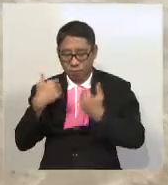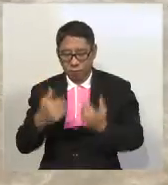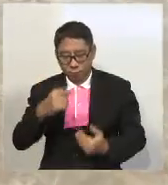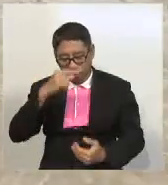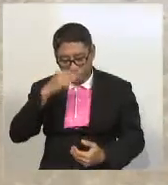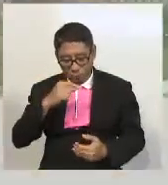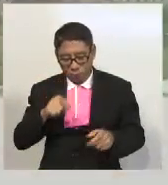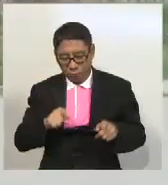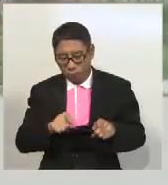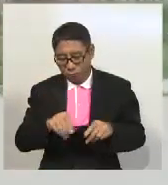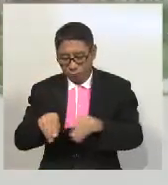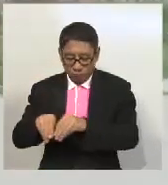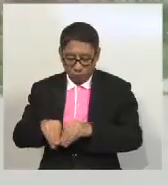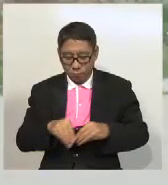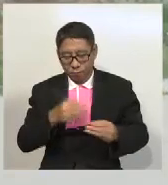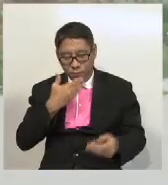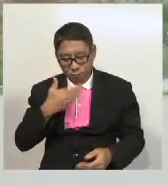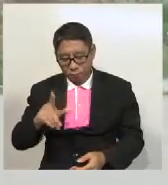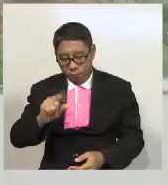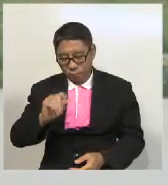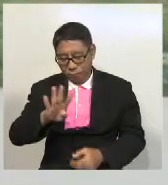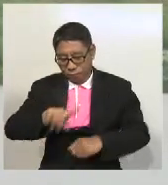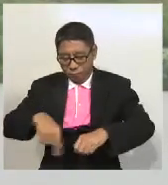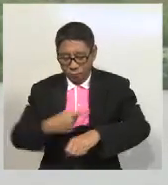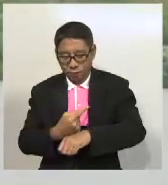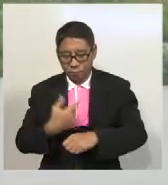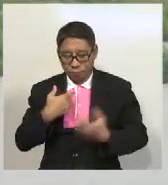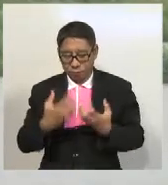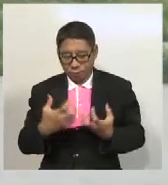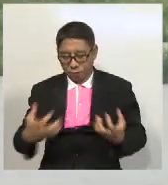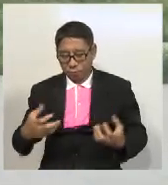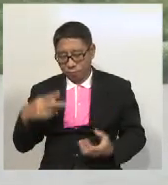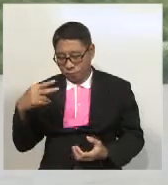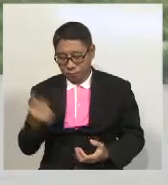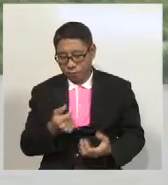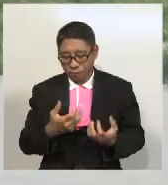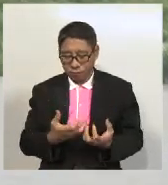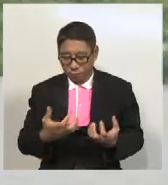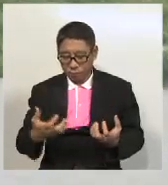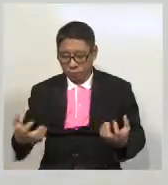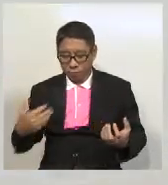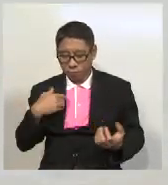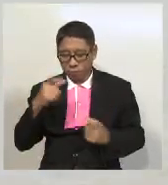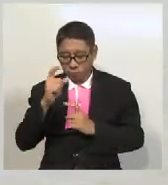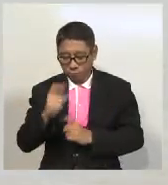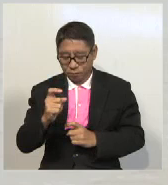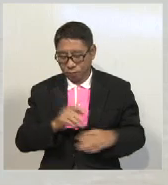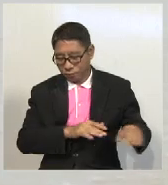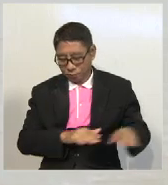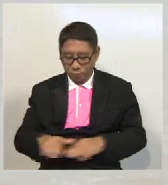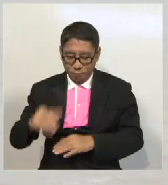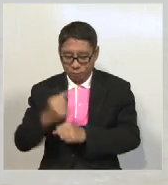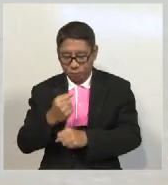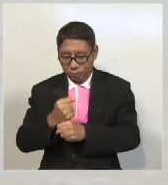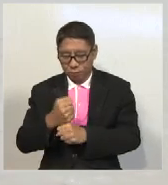ยอย่างใกล้ชิดตลอด24ชั่วโมงพร้อมจัดเตรียมชุดเคลื่อนที่เร็วเครื่องมืออุปกรณ์ประจำพื้นที่เสี่ยงให้พร้อมปฏิบั